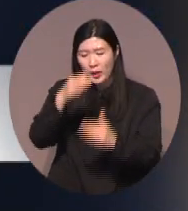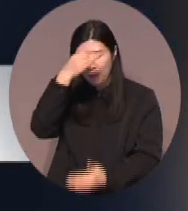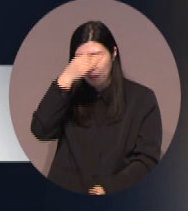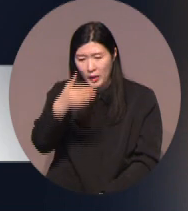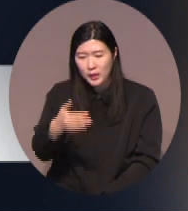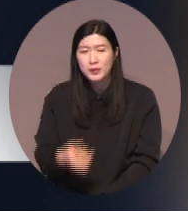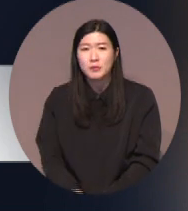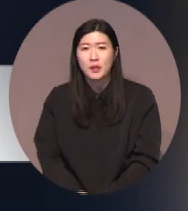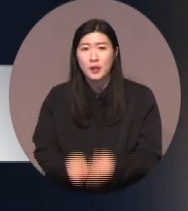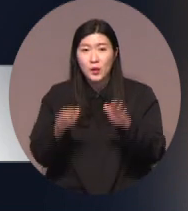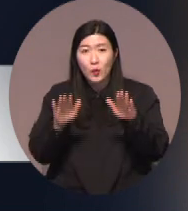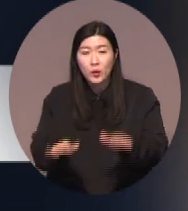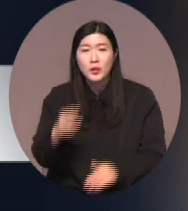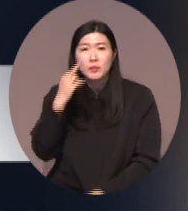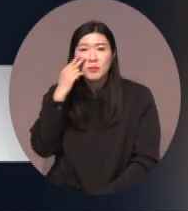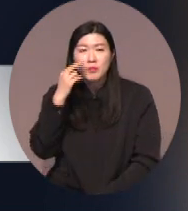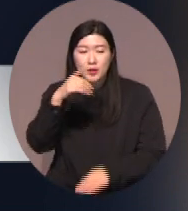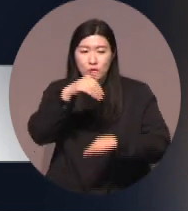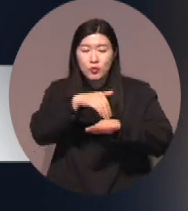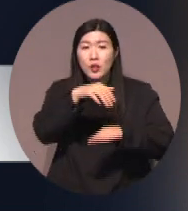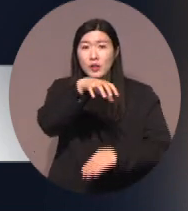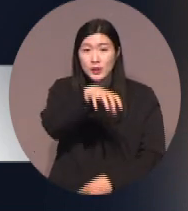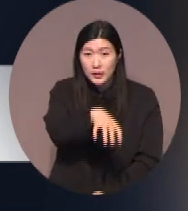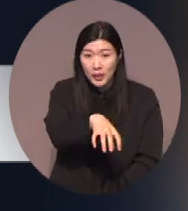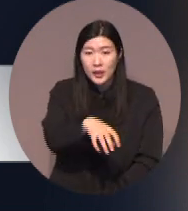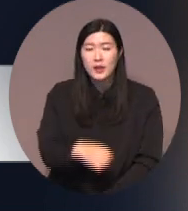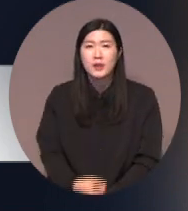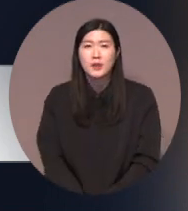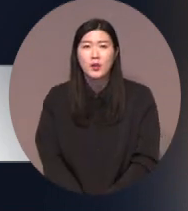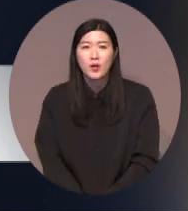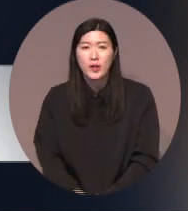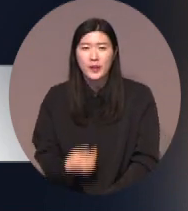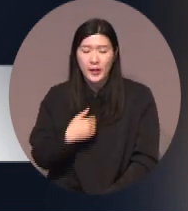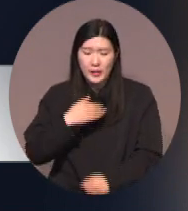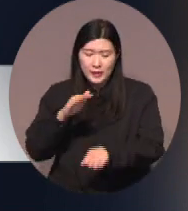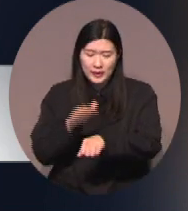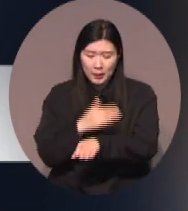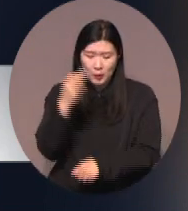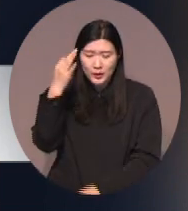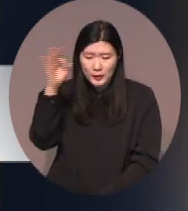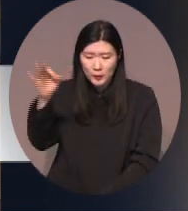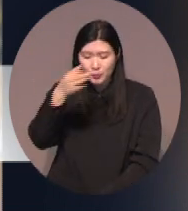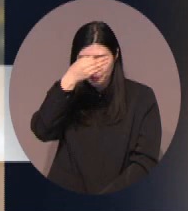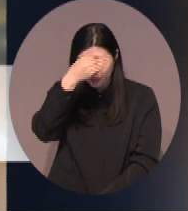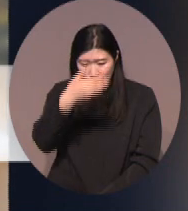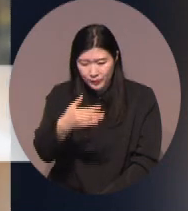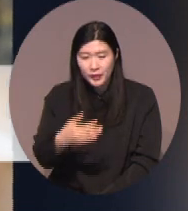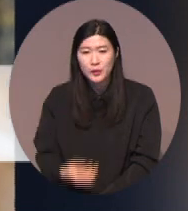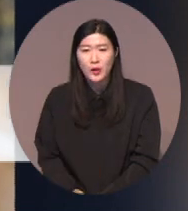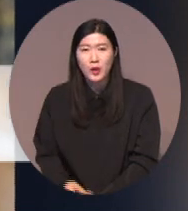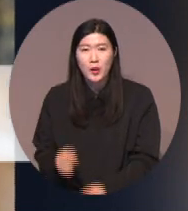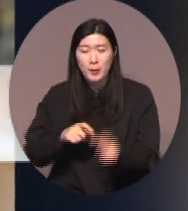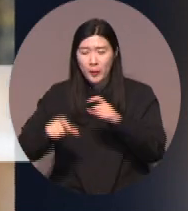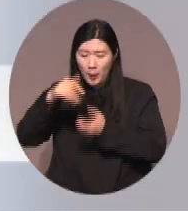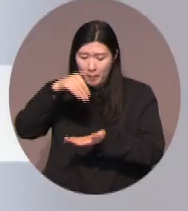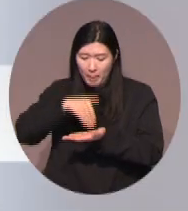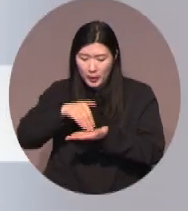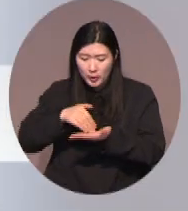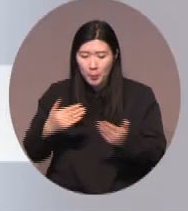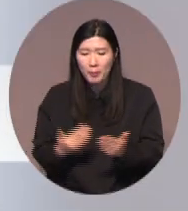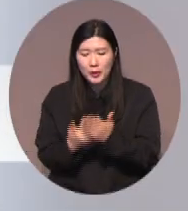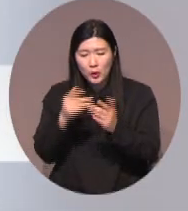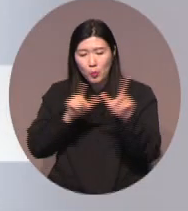김서연은 오늘 미국 스프링캠프 훈련장에서 취재진을 만나 변명의 여지없이 죄송하고 더 성숙한 사람이